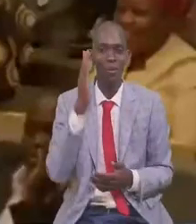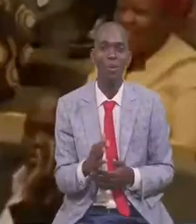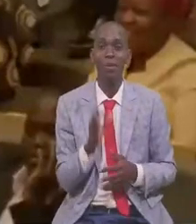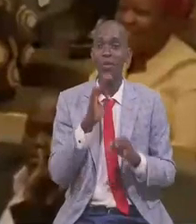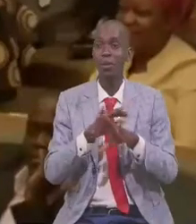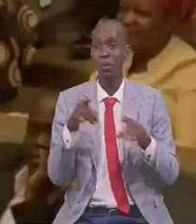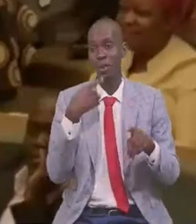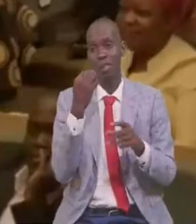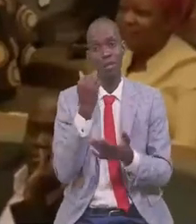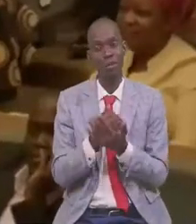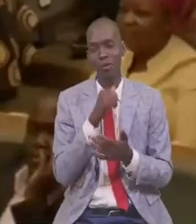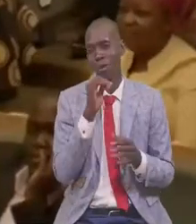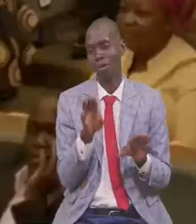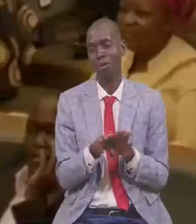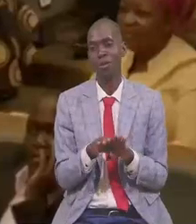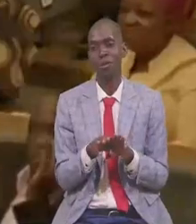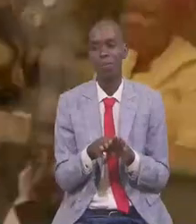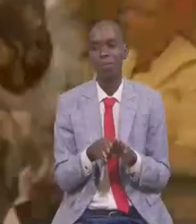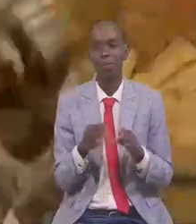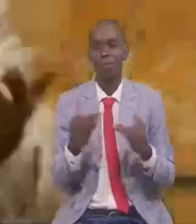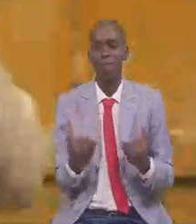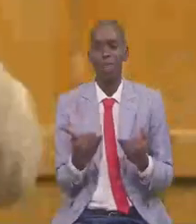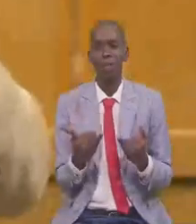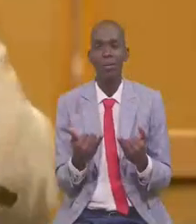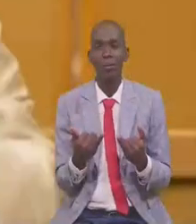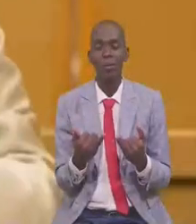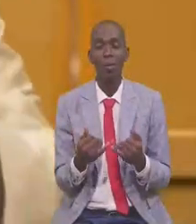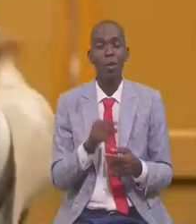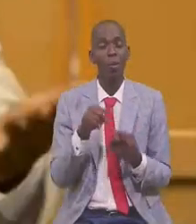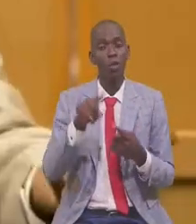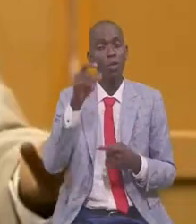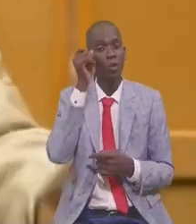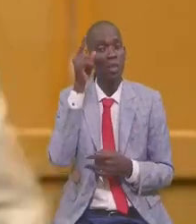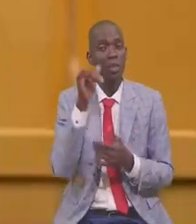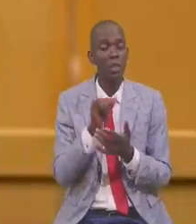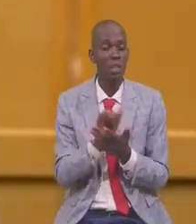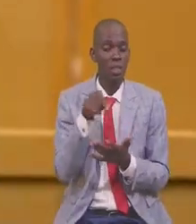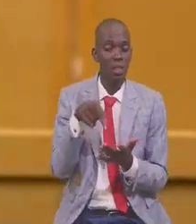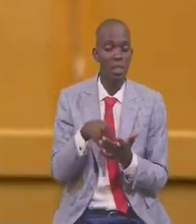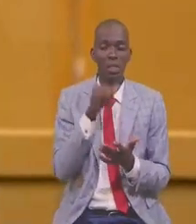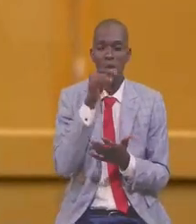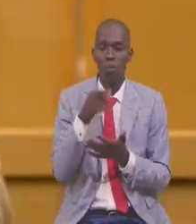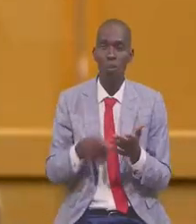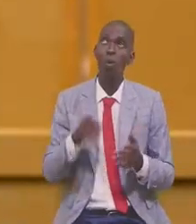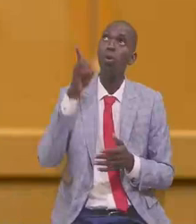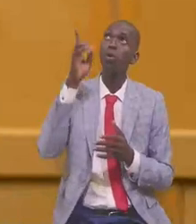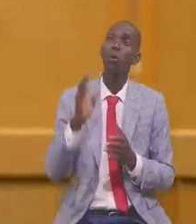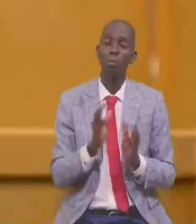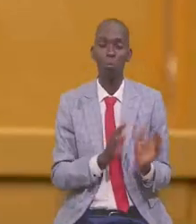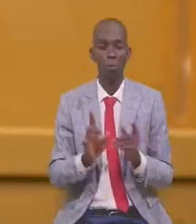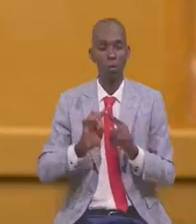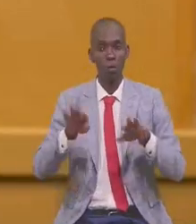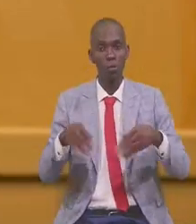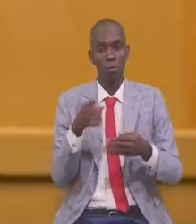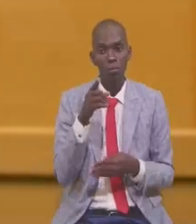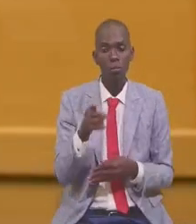maintenant, quand tu comprends que c'est ce que Dieu veut te donner et c'est la main